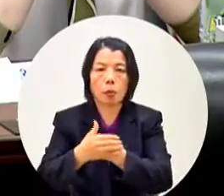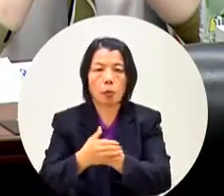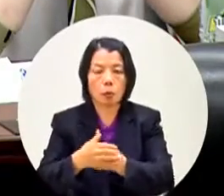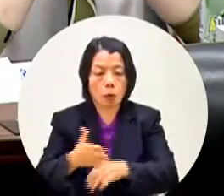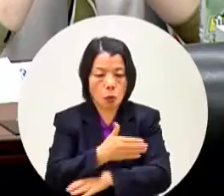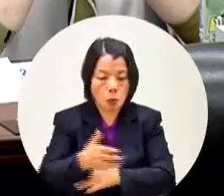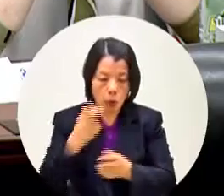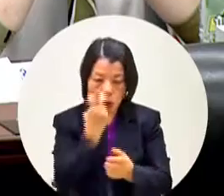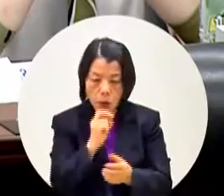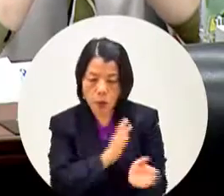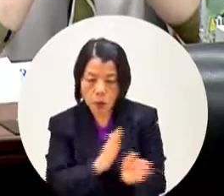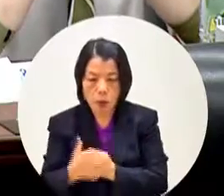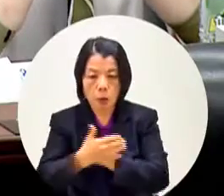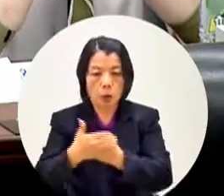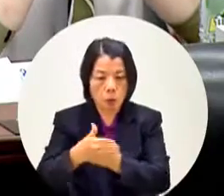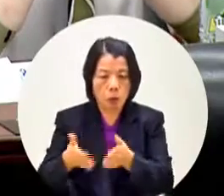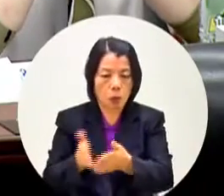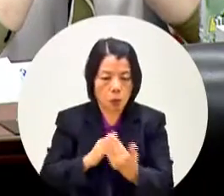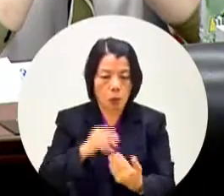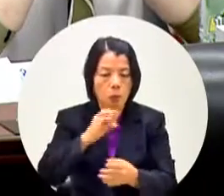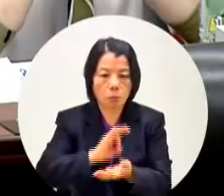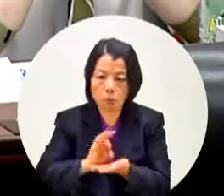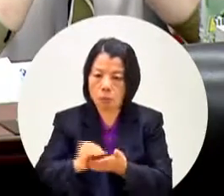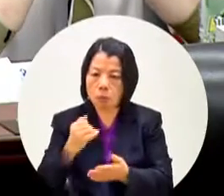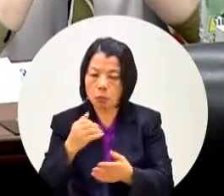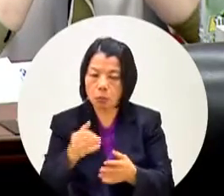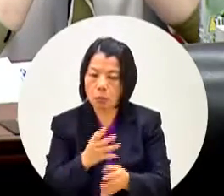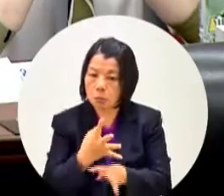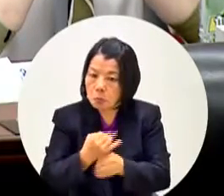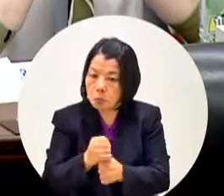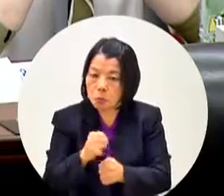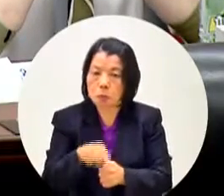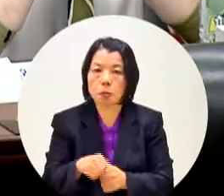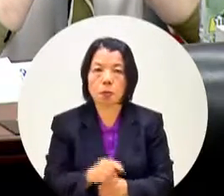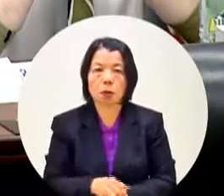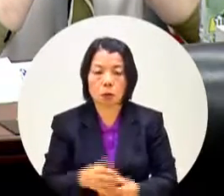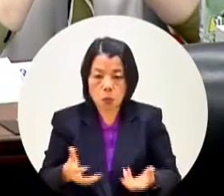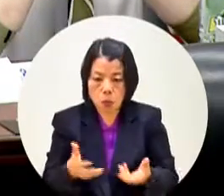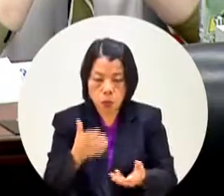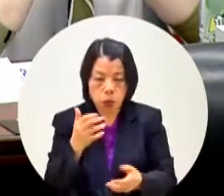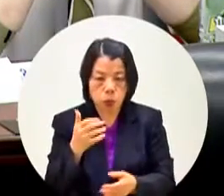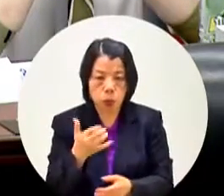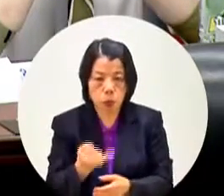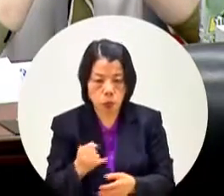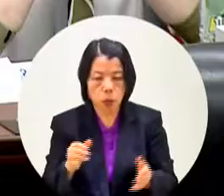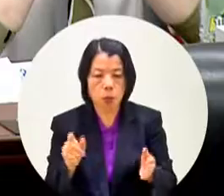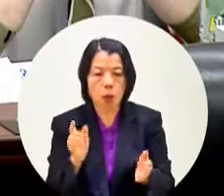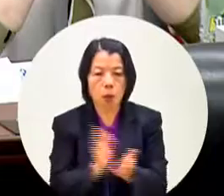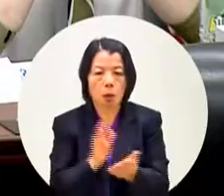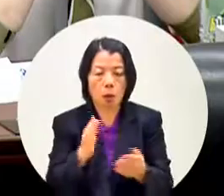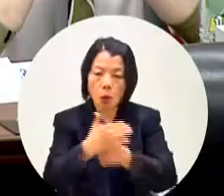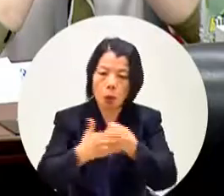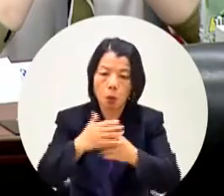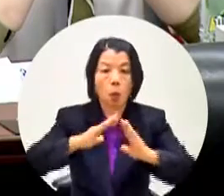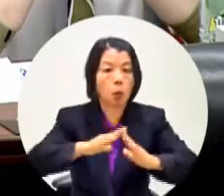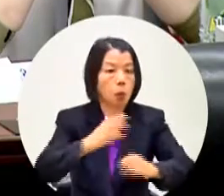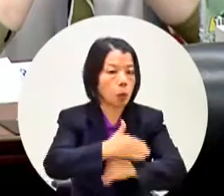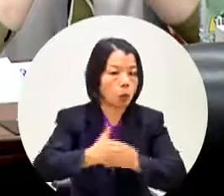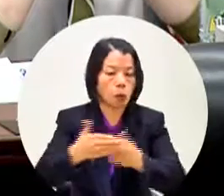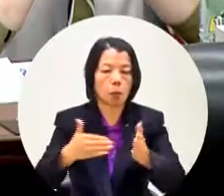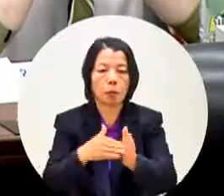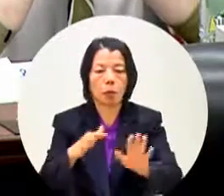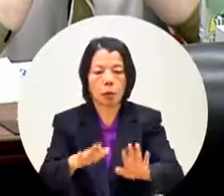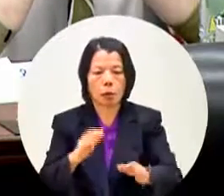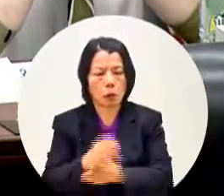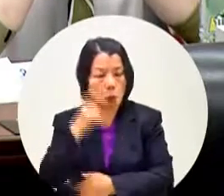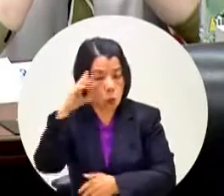近了六七年的时间好，它是有一些进展，但是这些进展好是不是能够加速？那在这边本